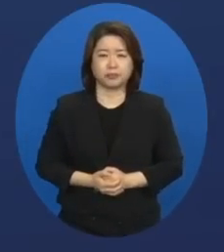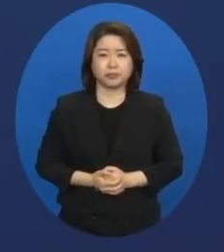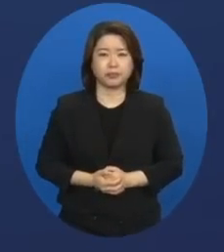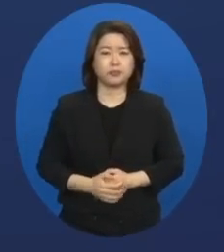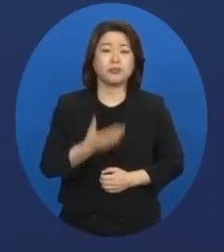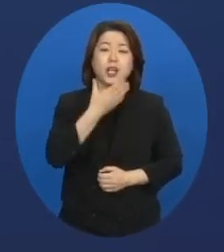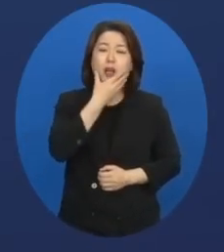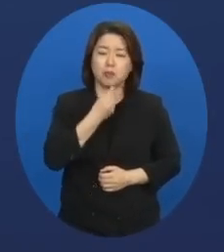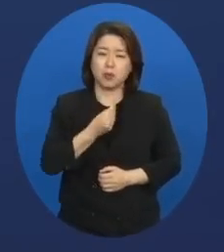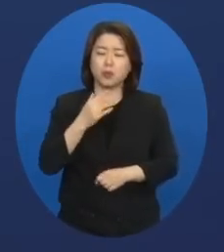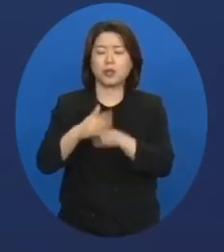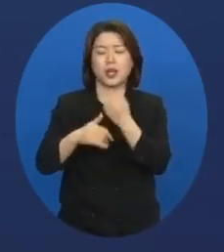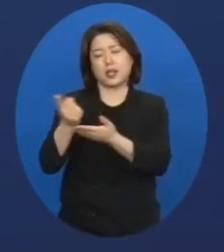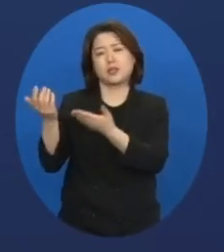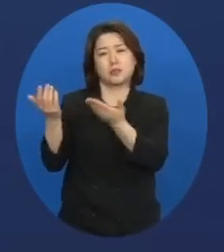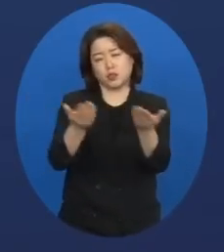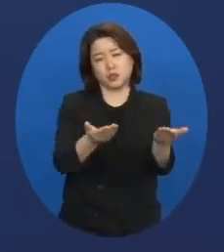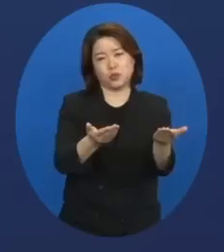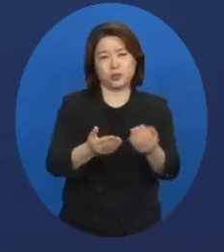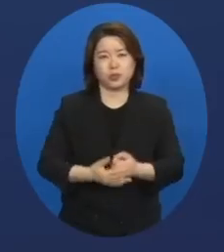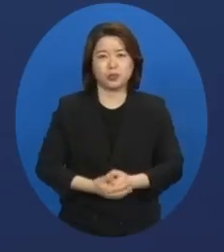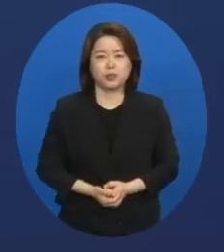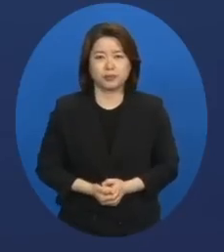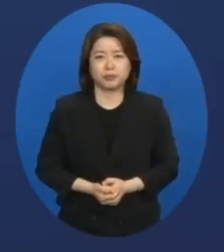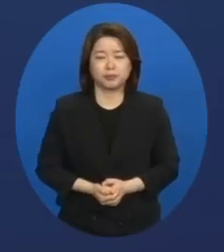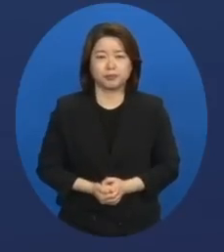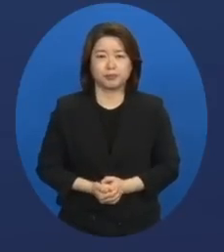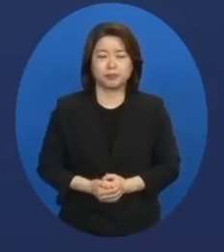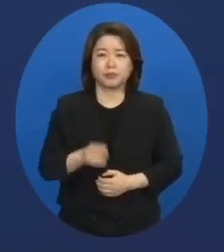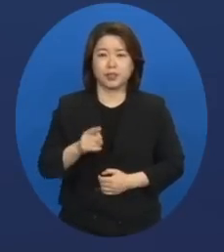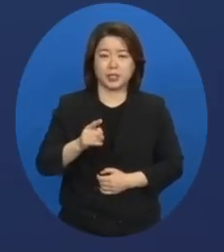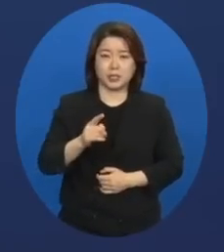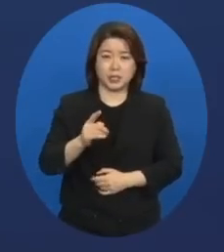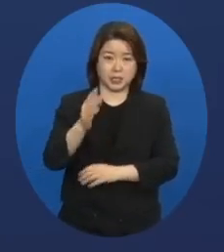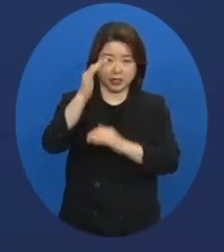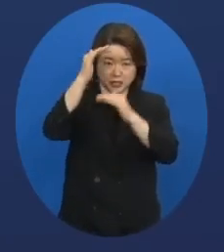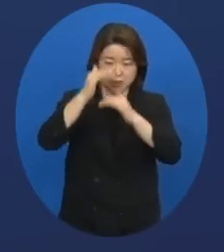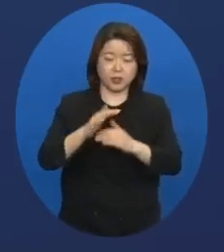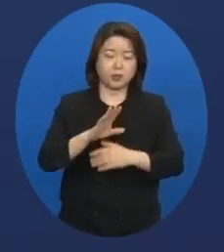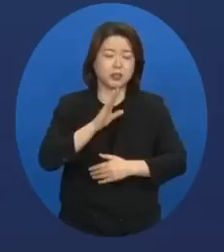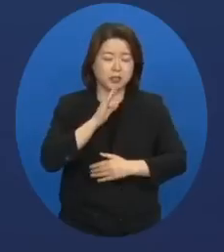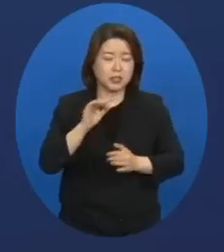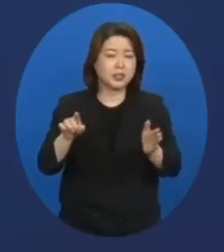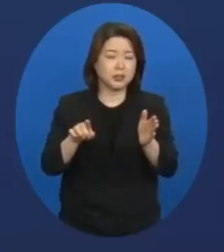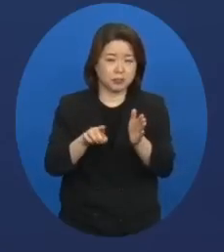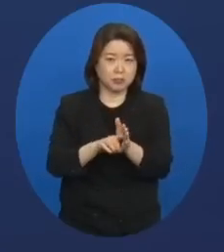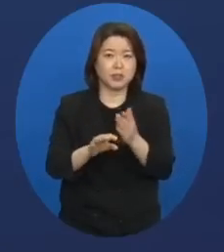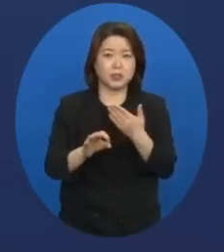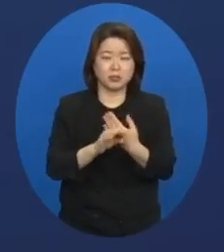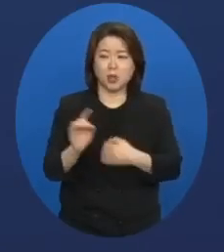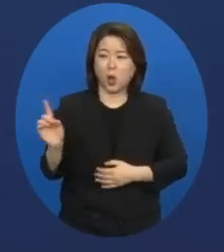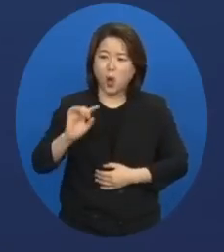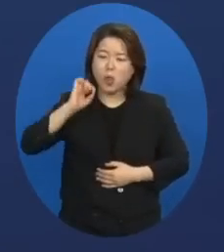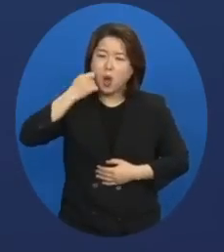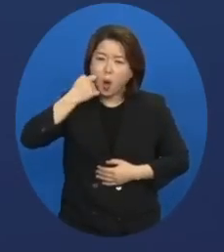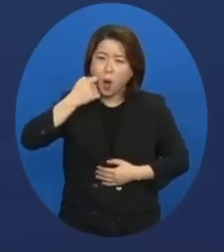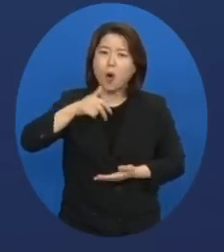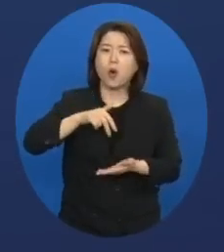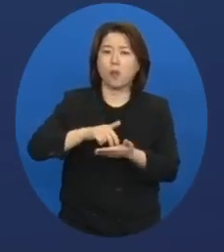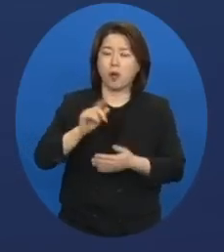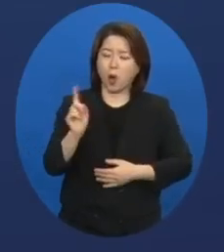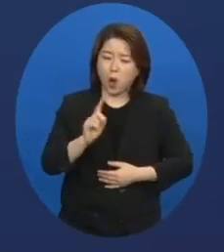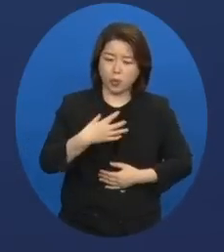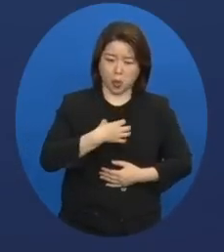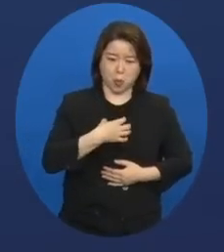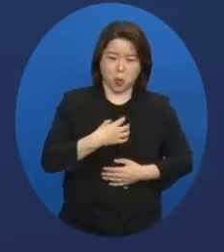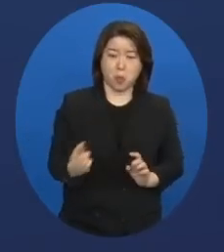복은 하나님이 주시는 것이죠. 이 사실을 진짜 믿으면 어떤 어려운 처지, 어떤